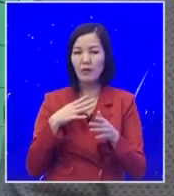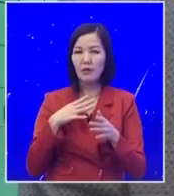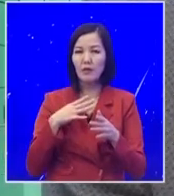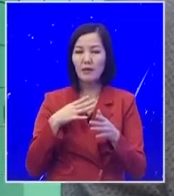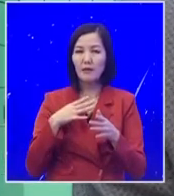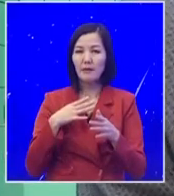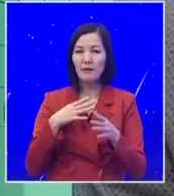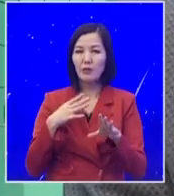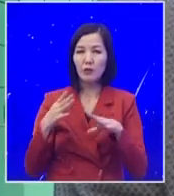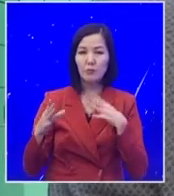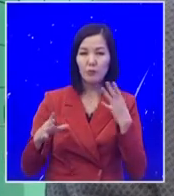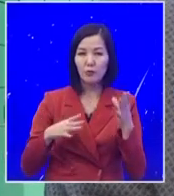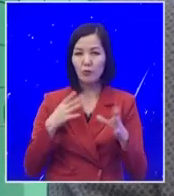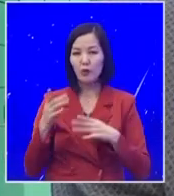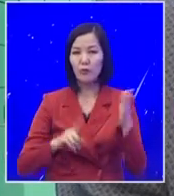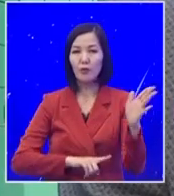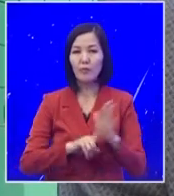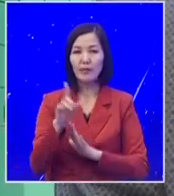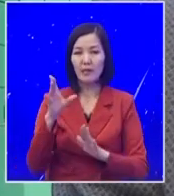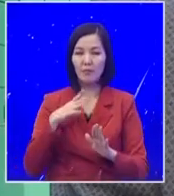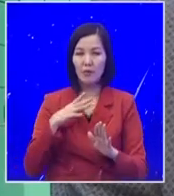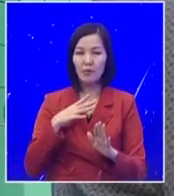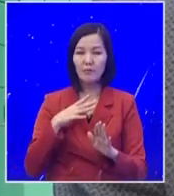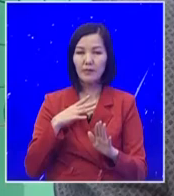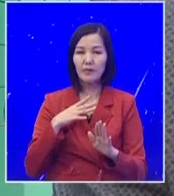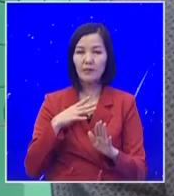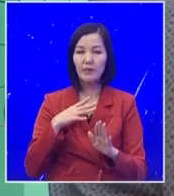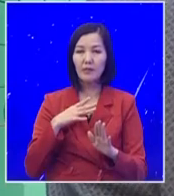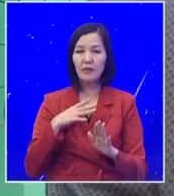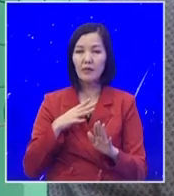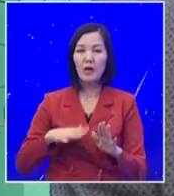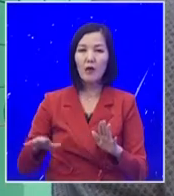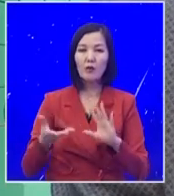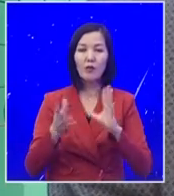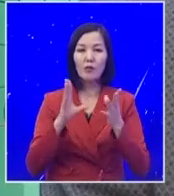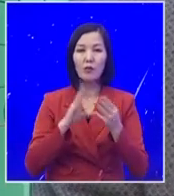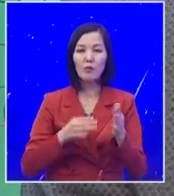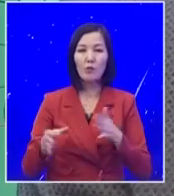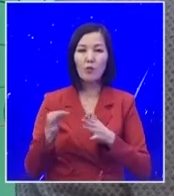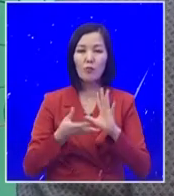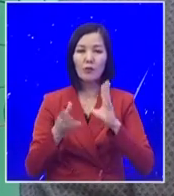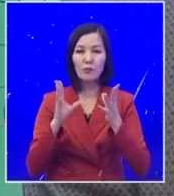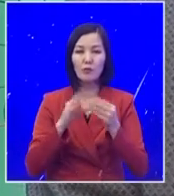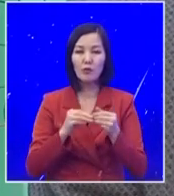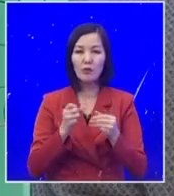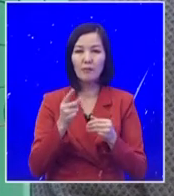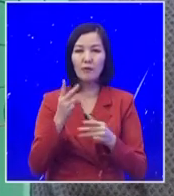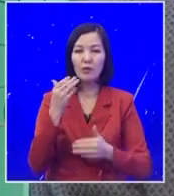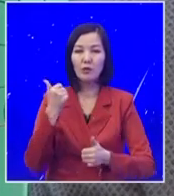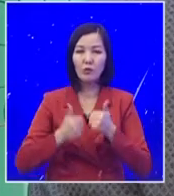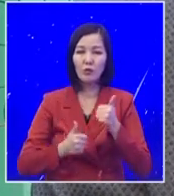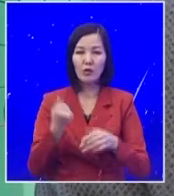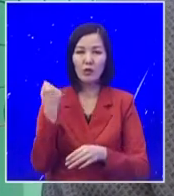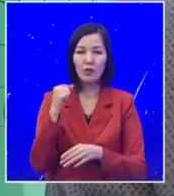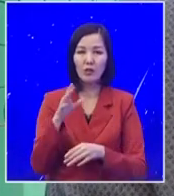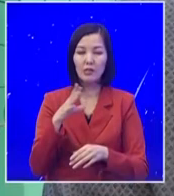табалдырған аттап осы спортты бастаған едік. Бұл жерден біз аудан көлемінде, облыс көлемінде бірнеше турнирларға жеңіске